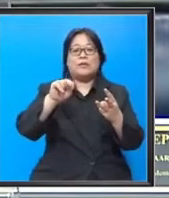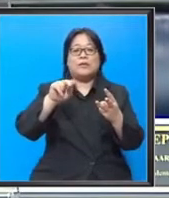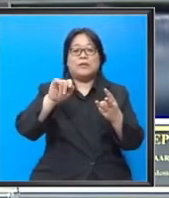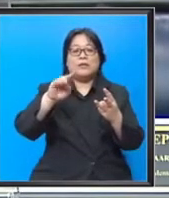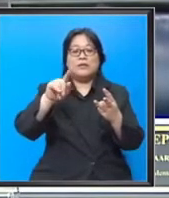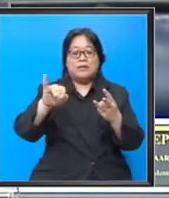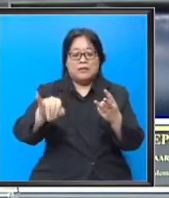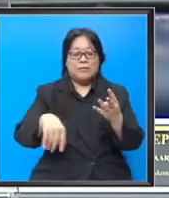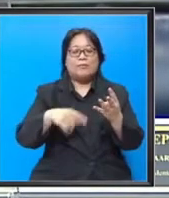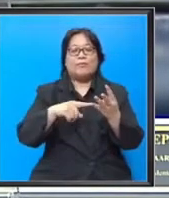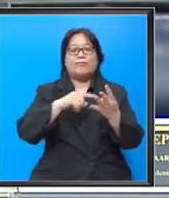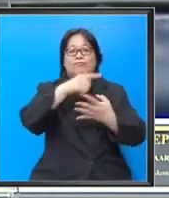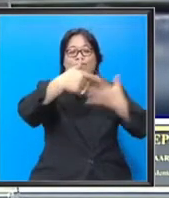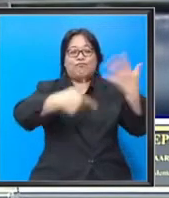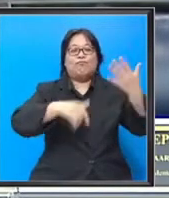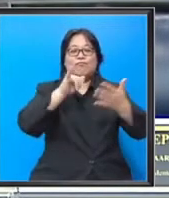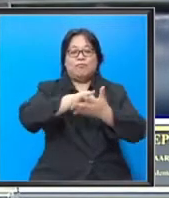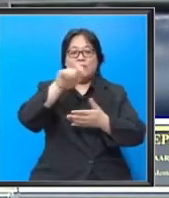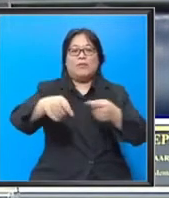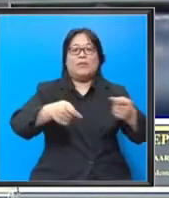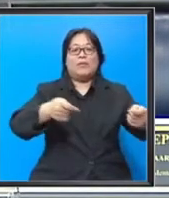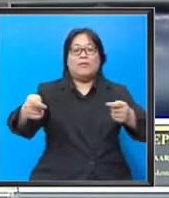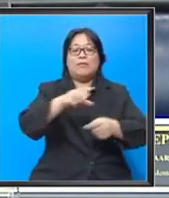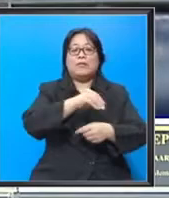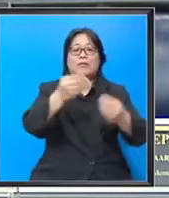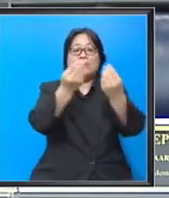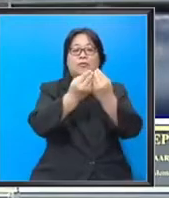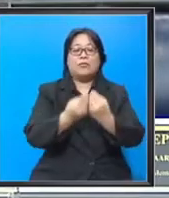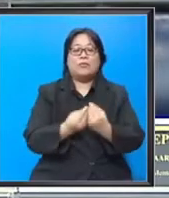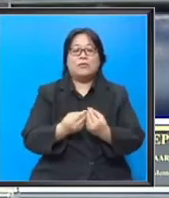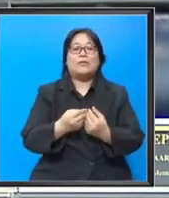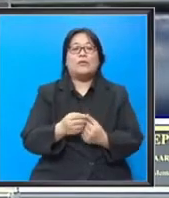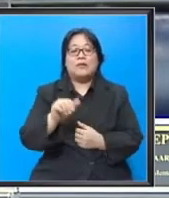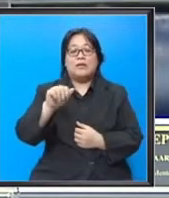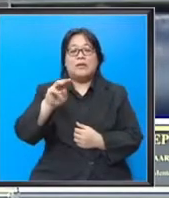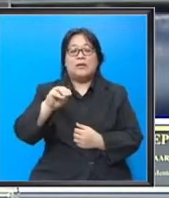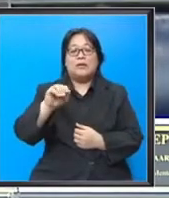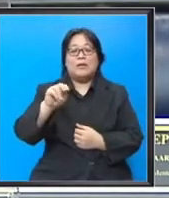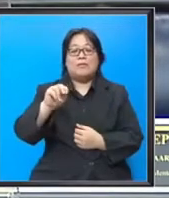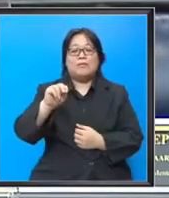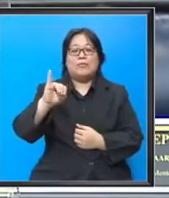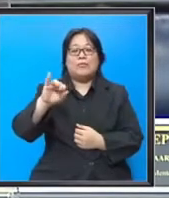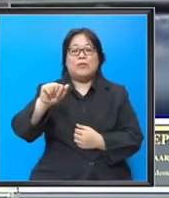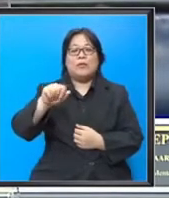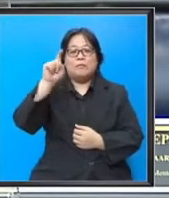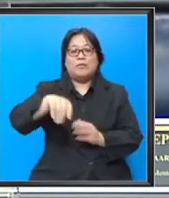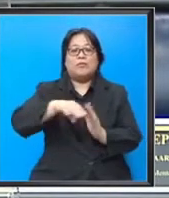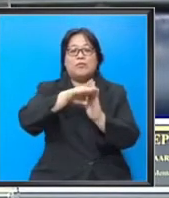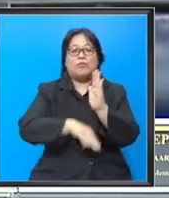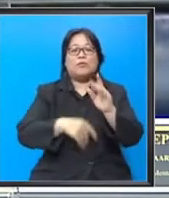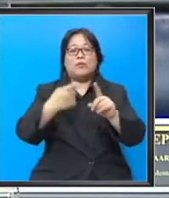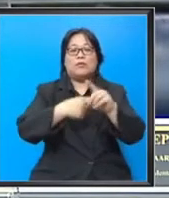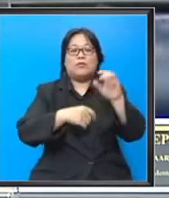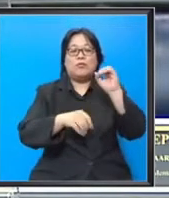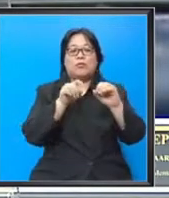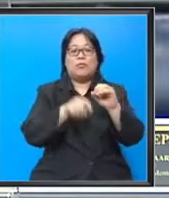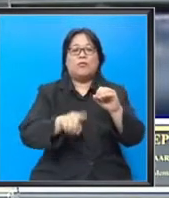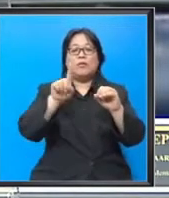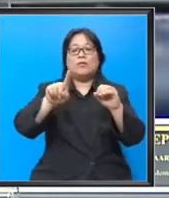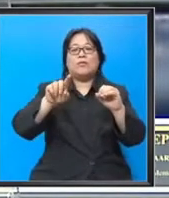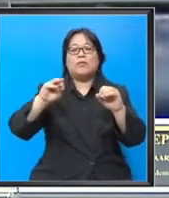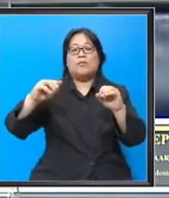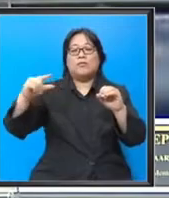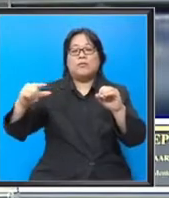semuanya itu perlu dididik awal manakala kadar amonia Pulau perlu kurang Deva the kosong peperangan satu